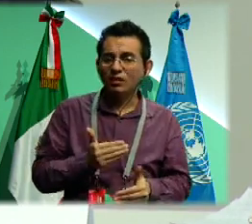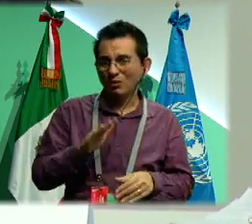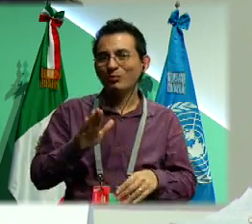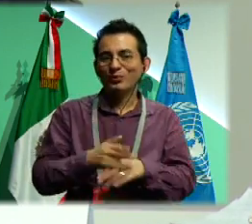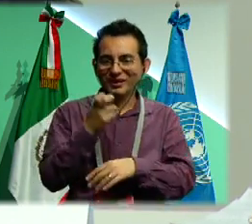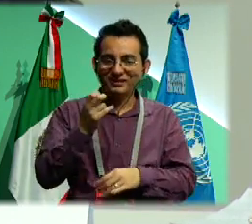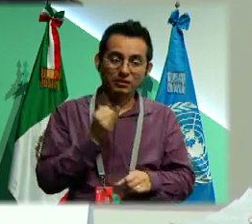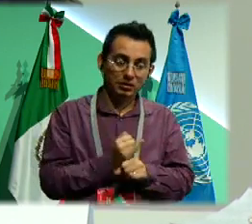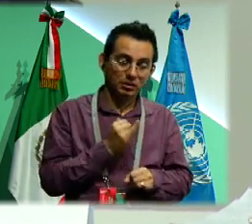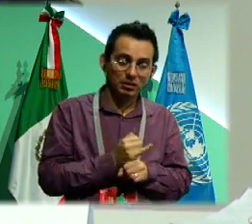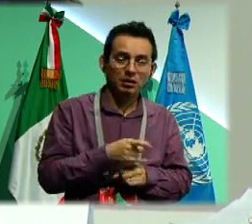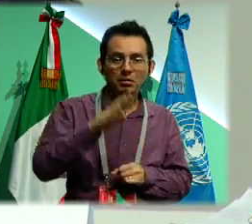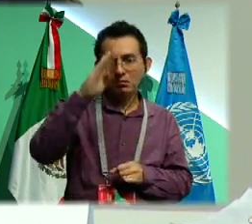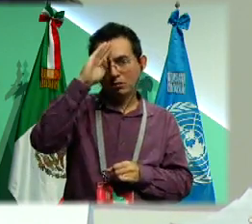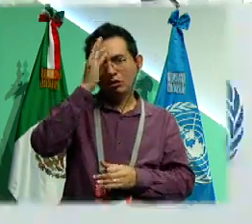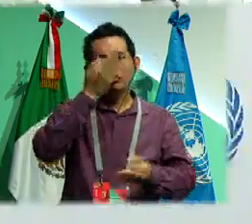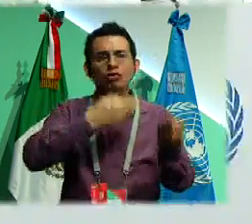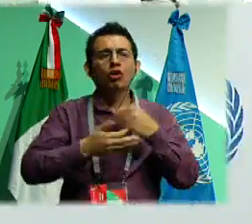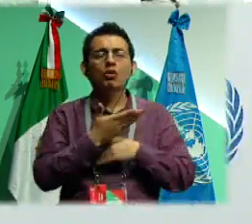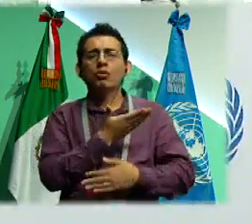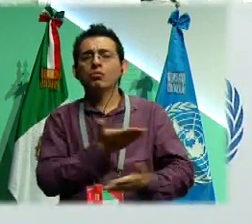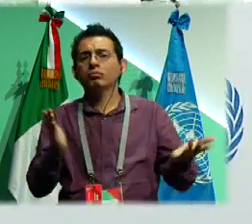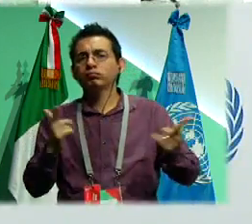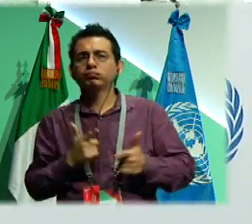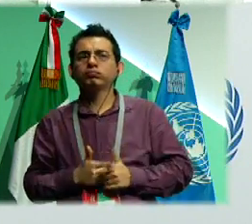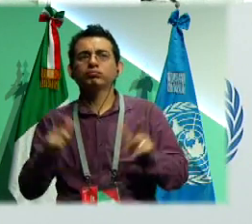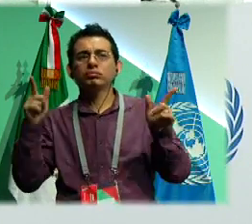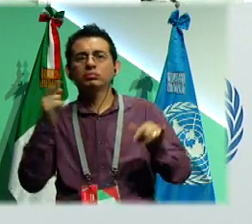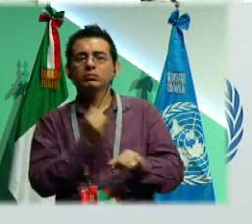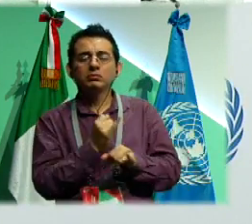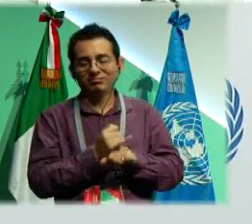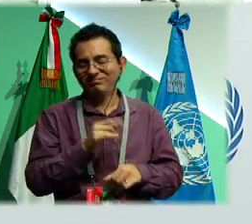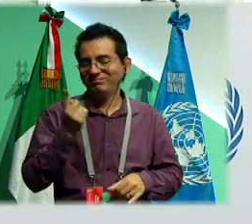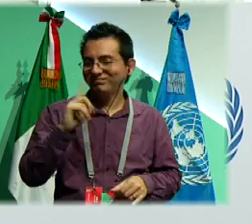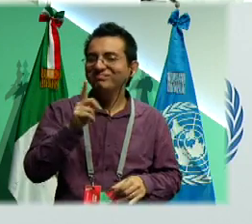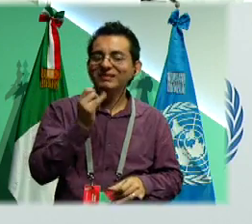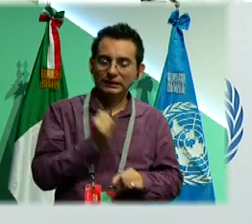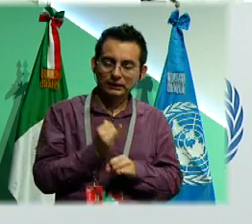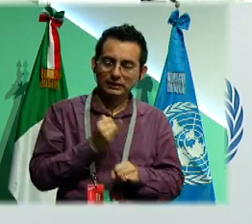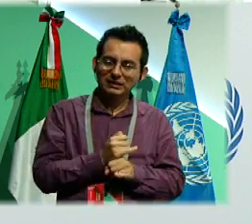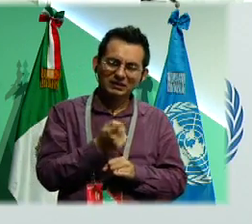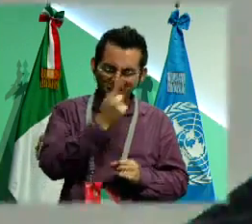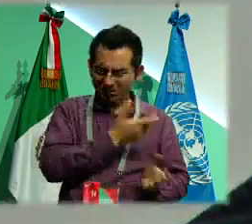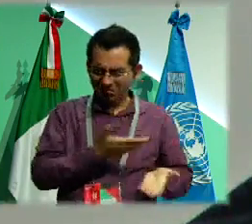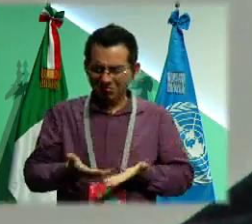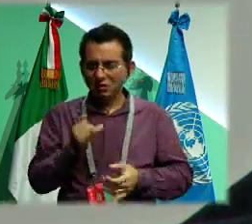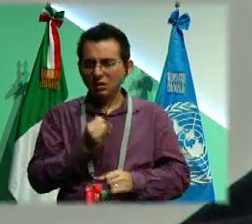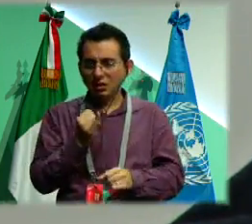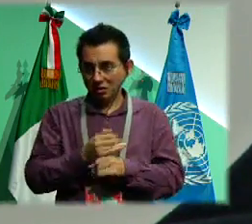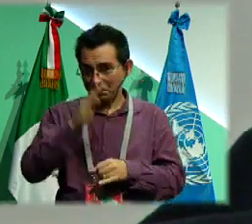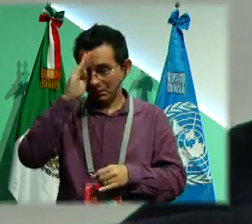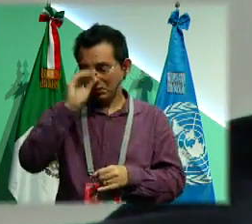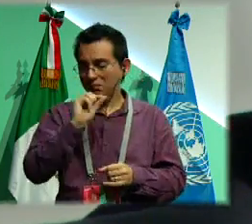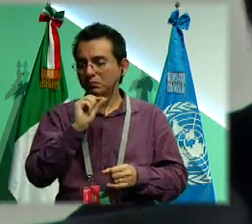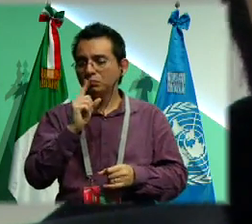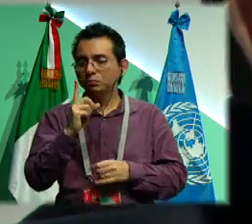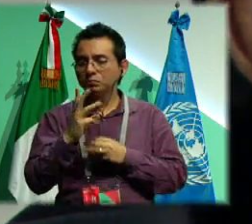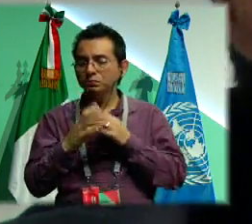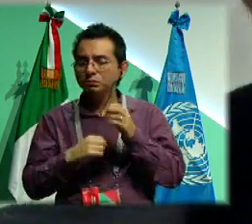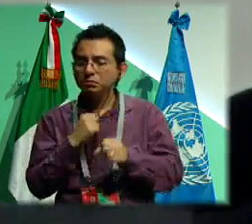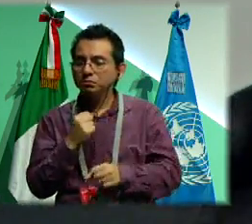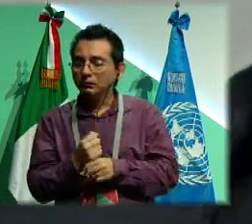disons, le commerce fera partie de l'Internet de même. Et c'est comme ça et cela va rester tel